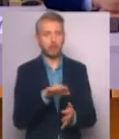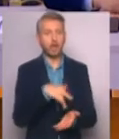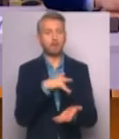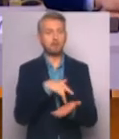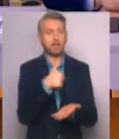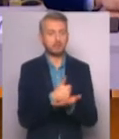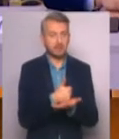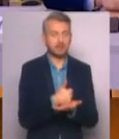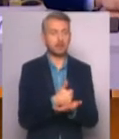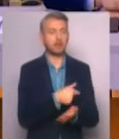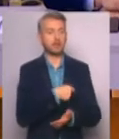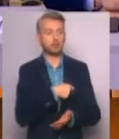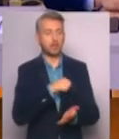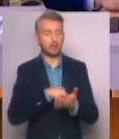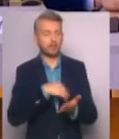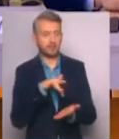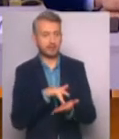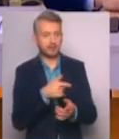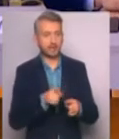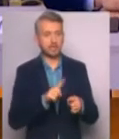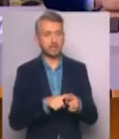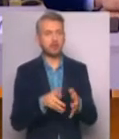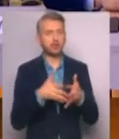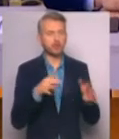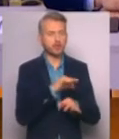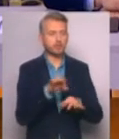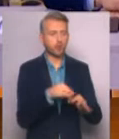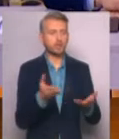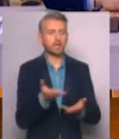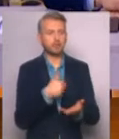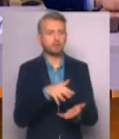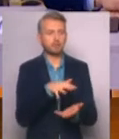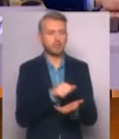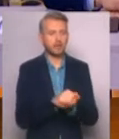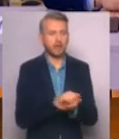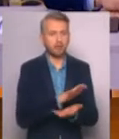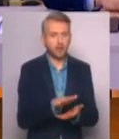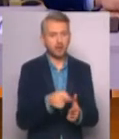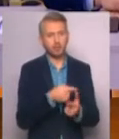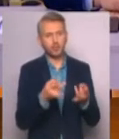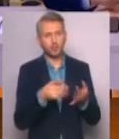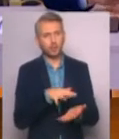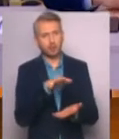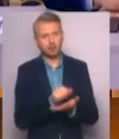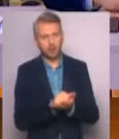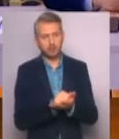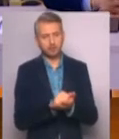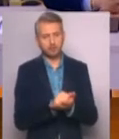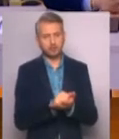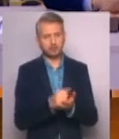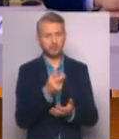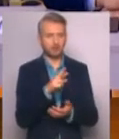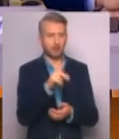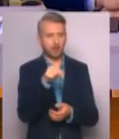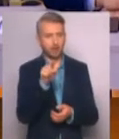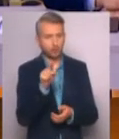це депутати від міста. Це величезні проєкти, якими не займалися або просто займалися для, не знаю,